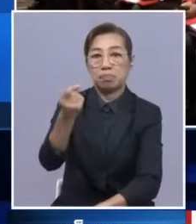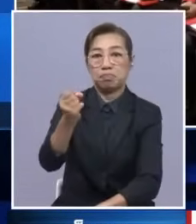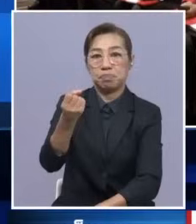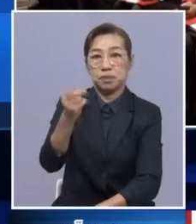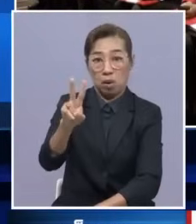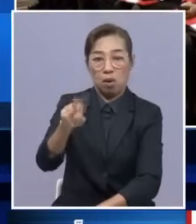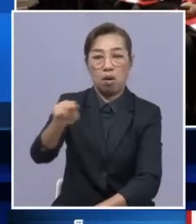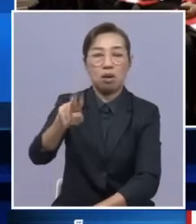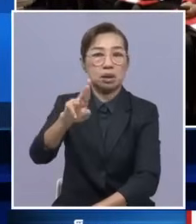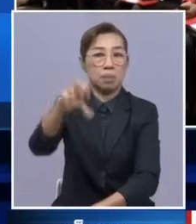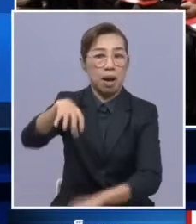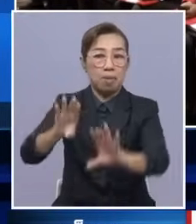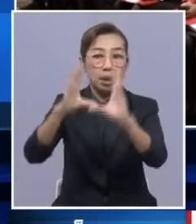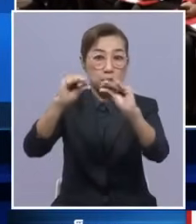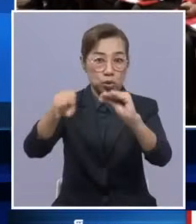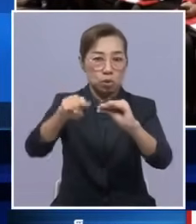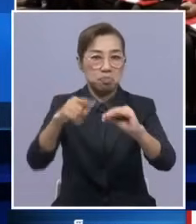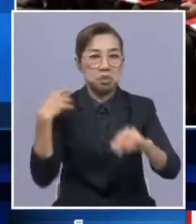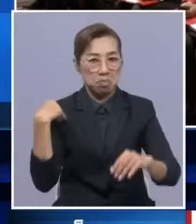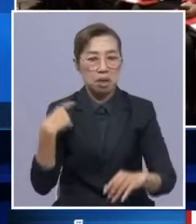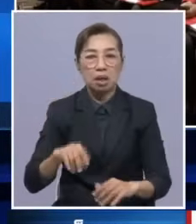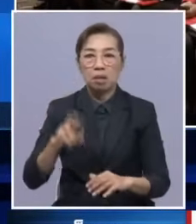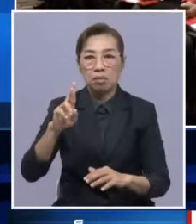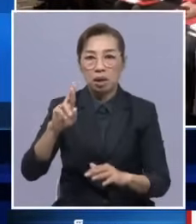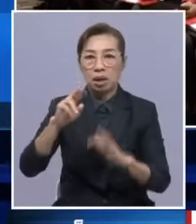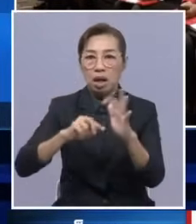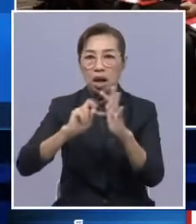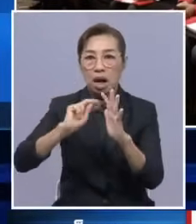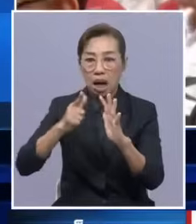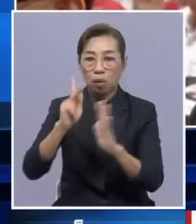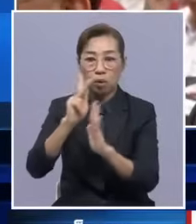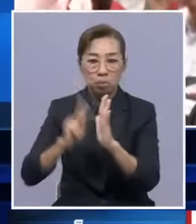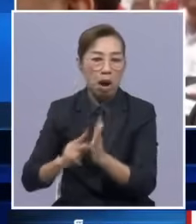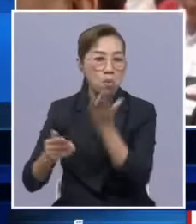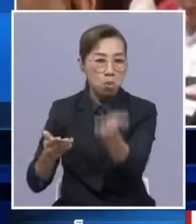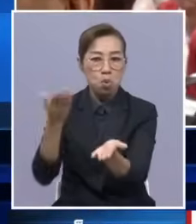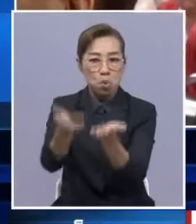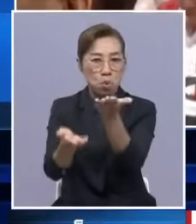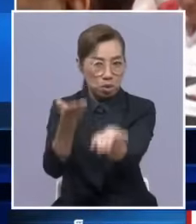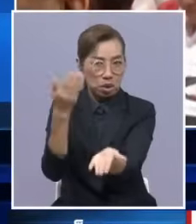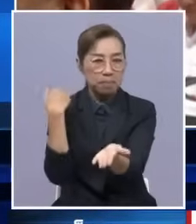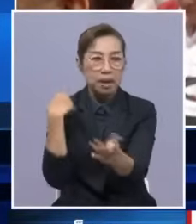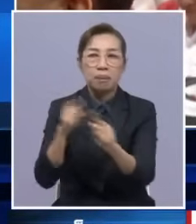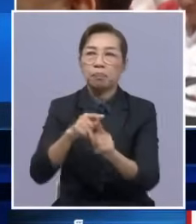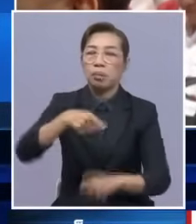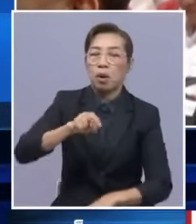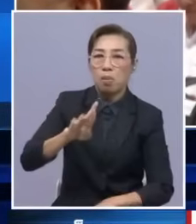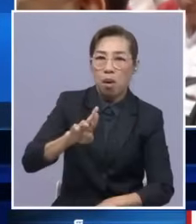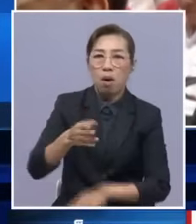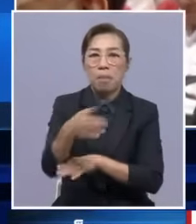ผลักดันกฎหมายต่างๆเข้าสู่สภาไม่ว่าจะเป็นพรบประมงพรบระบบรางพรบตั๋